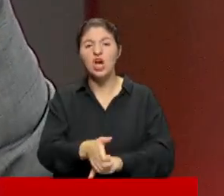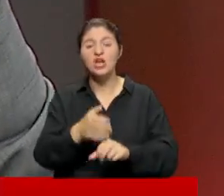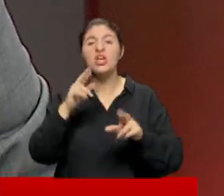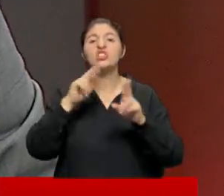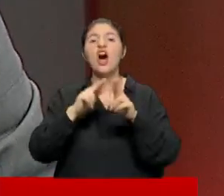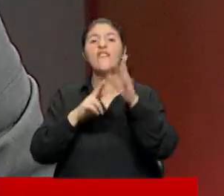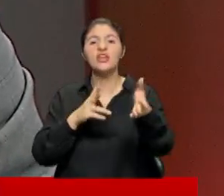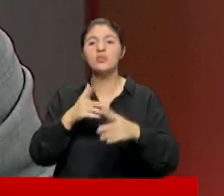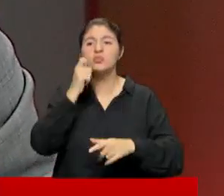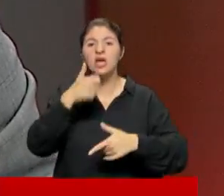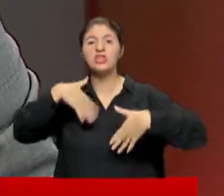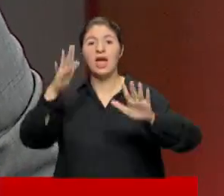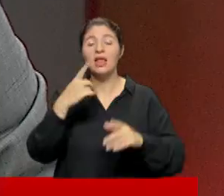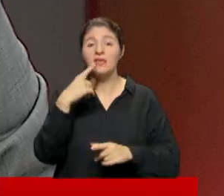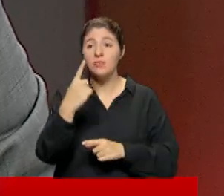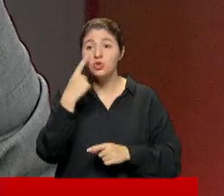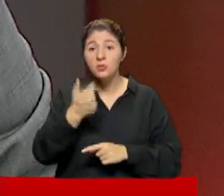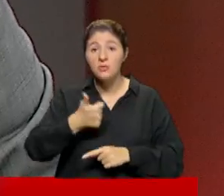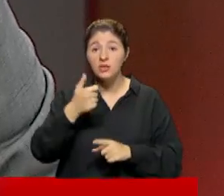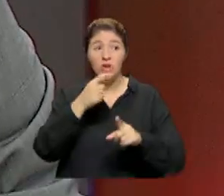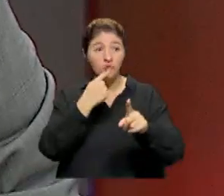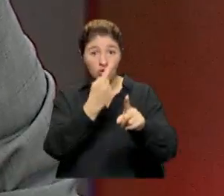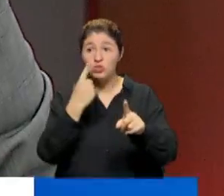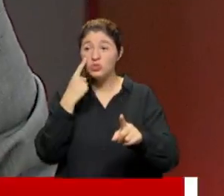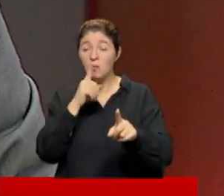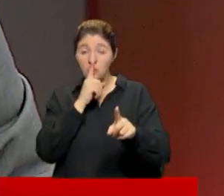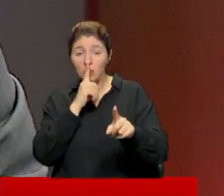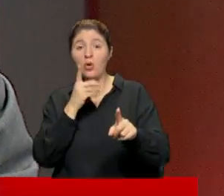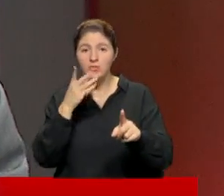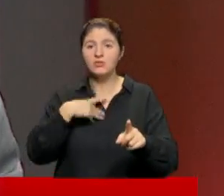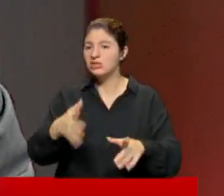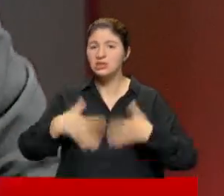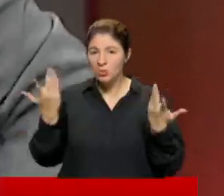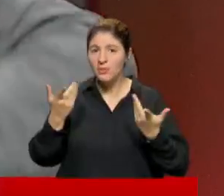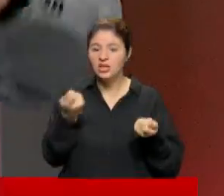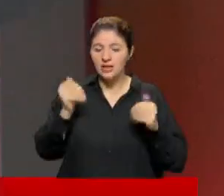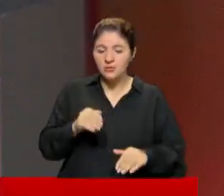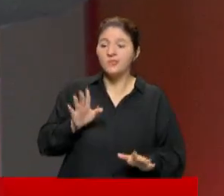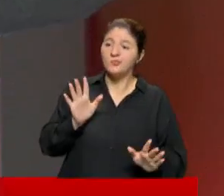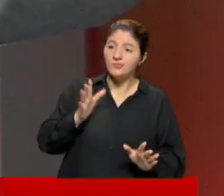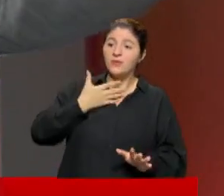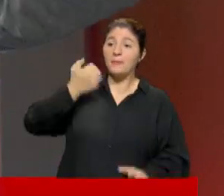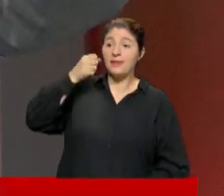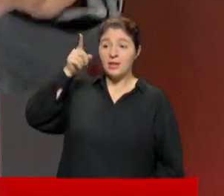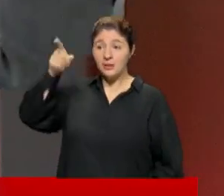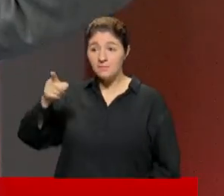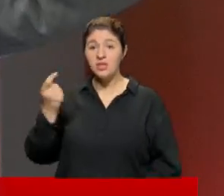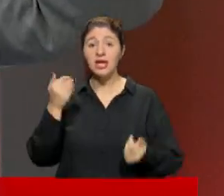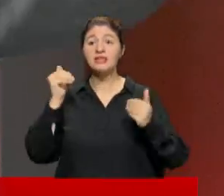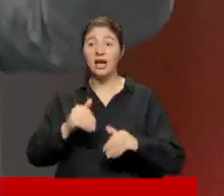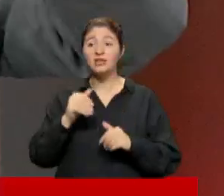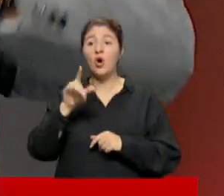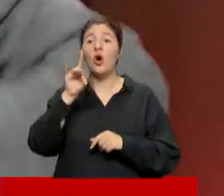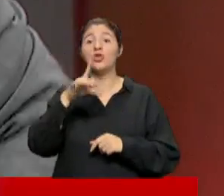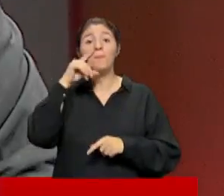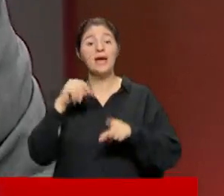diyen ve sesini çıkarmayan bir Cumhurbaşkanı istemiyorum Ben ben İşine geldiğinde Menderes deyip İşine geldiğinde